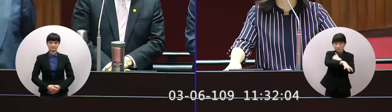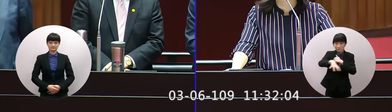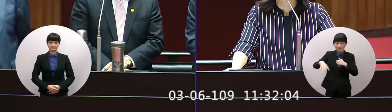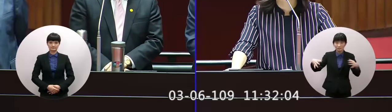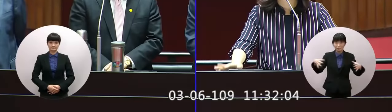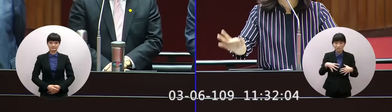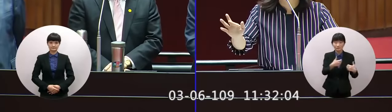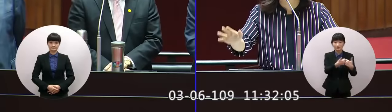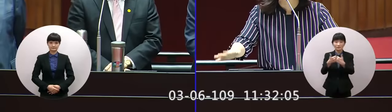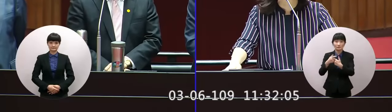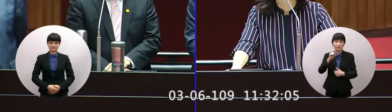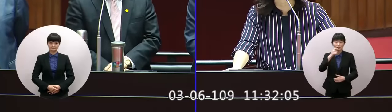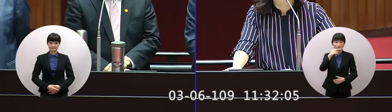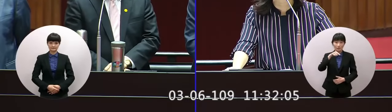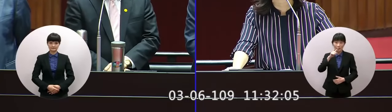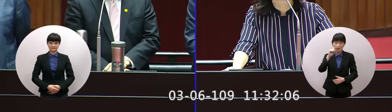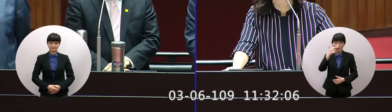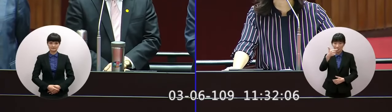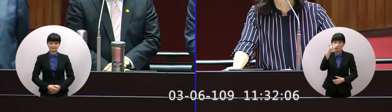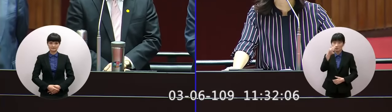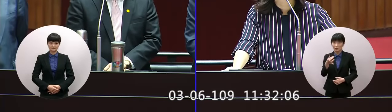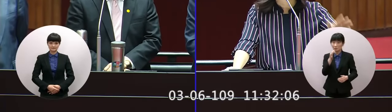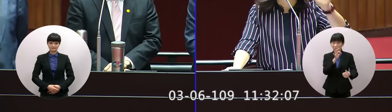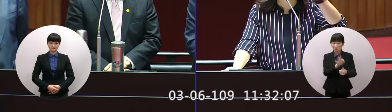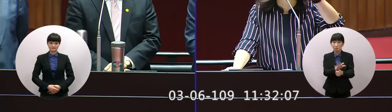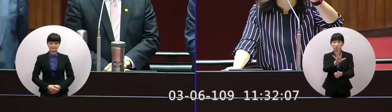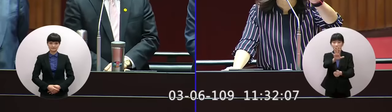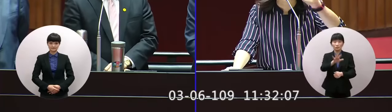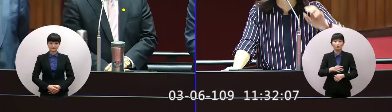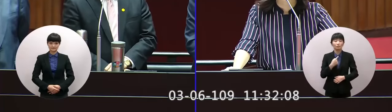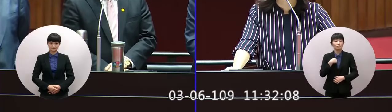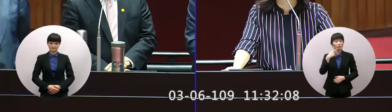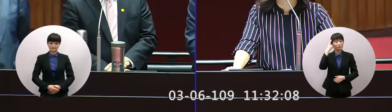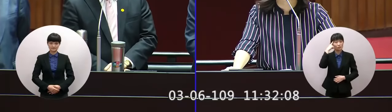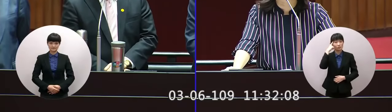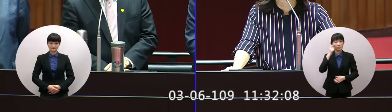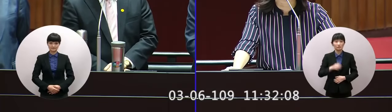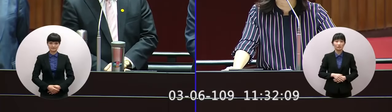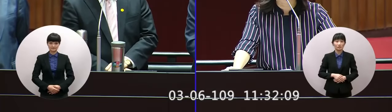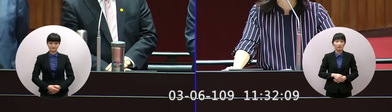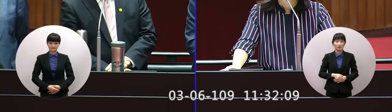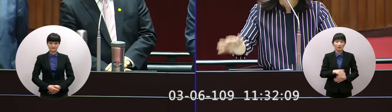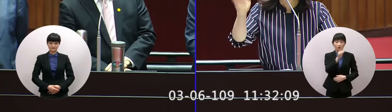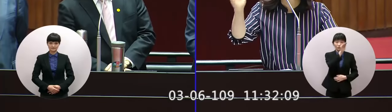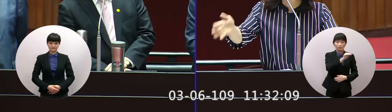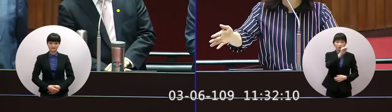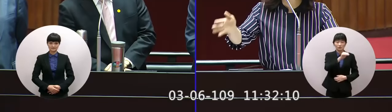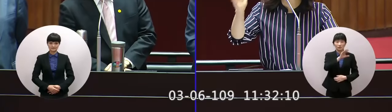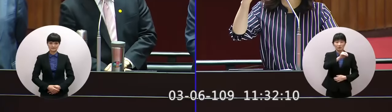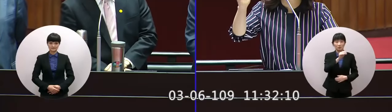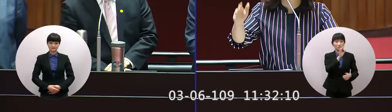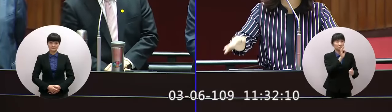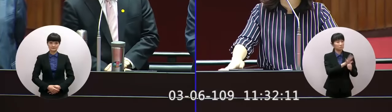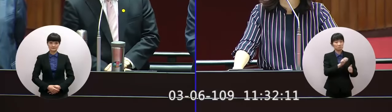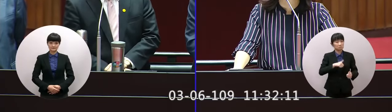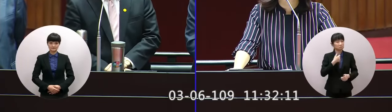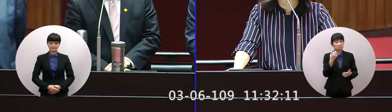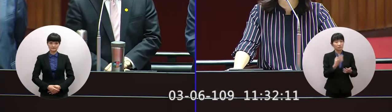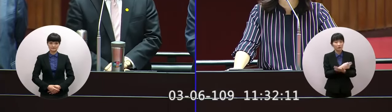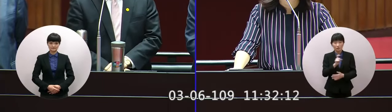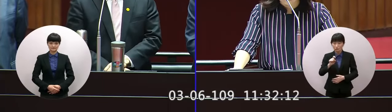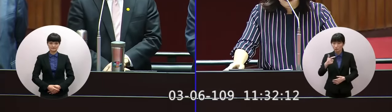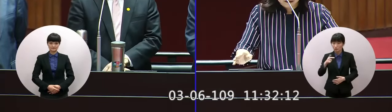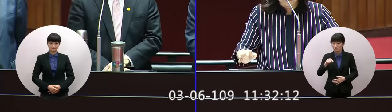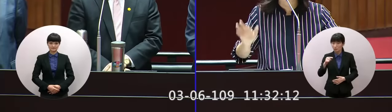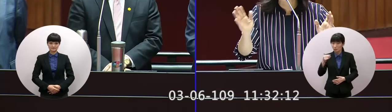钱，16.6亿。我在这边具体主张啊，因为9000万真的是不够。科技汇报